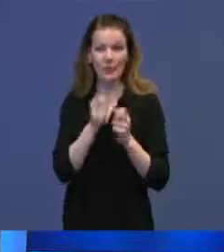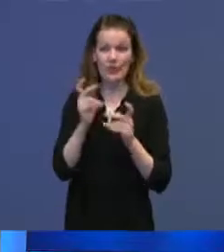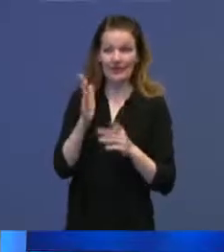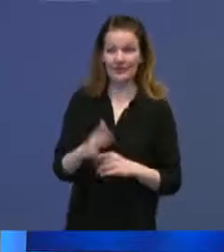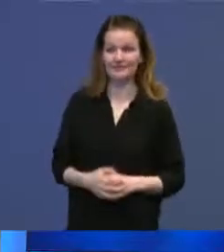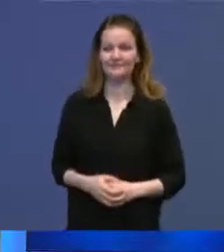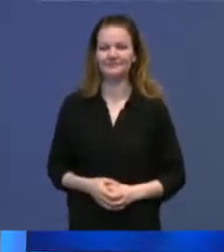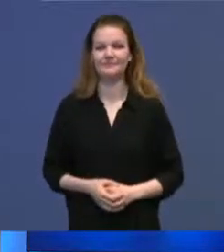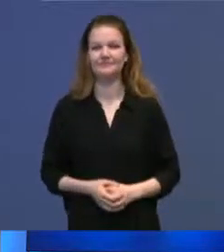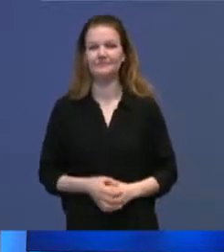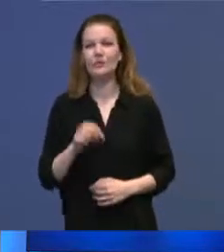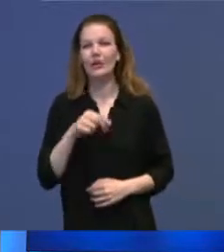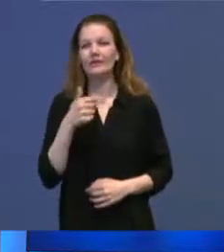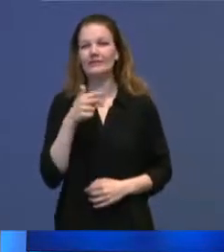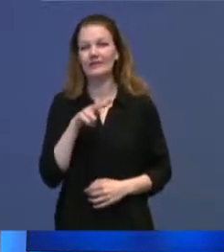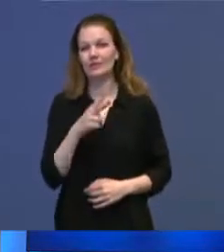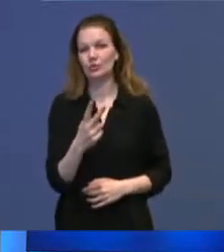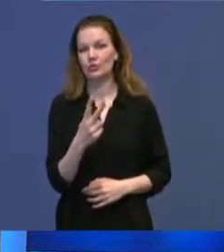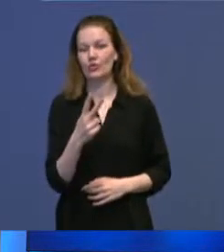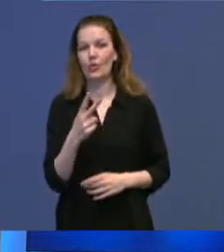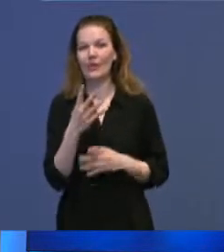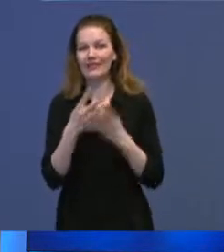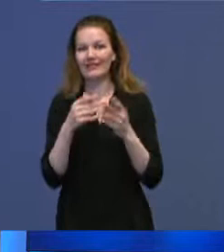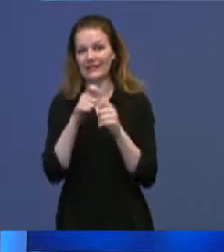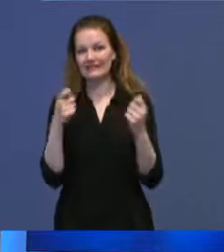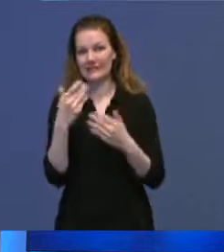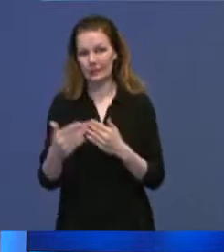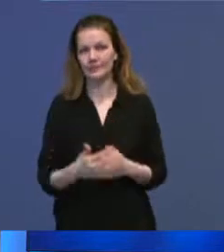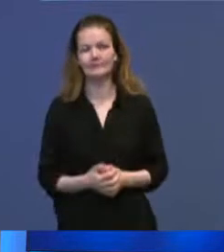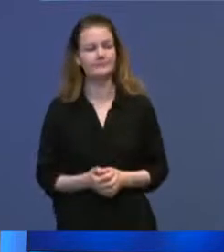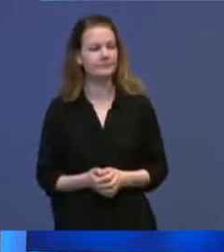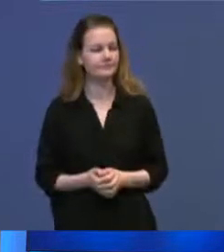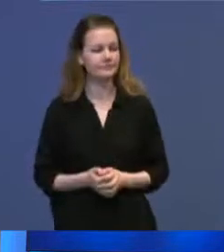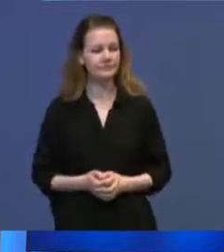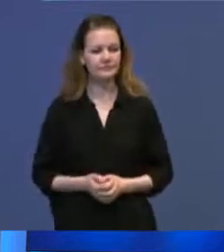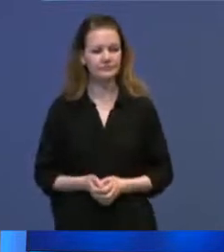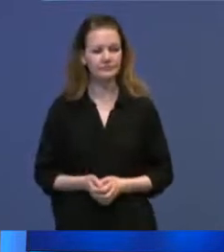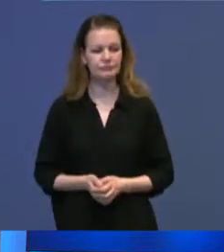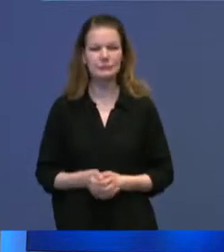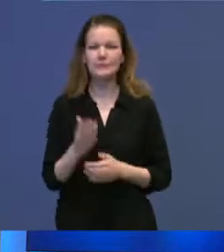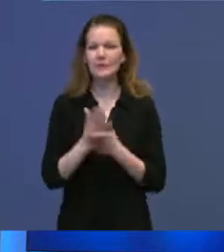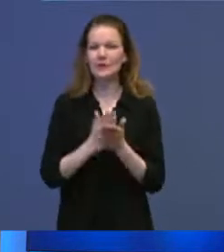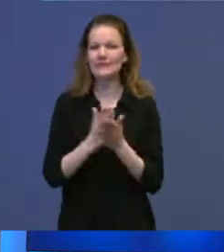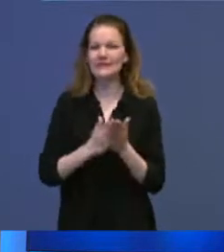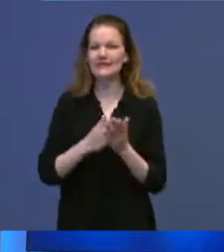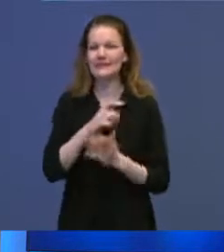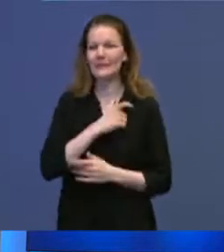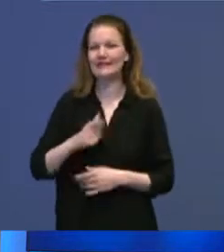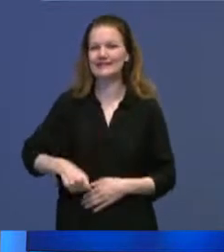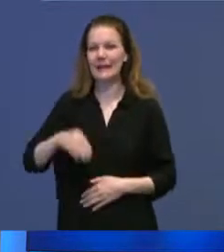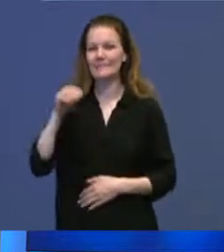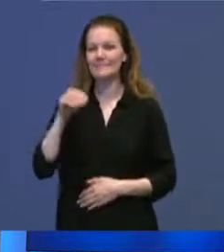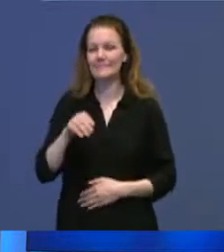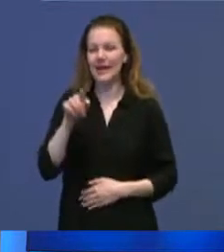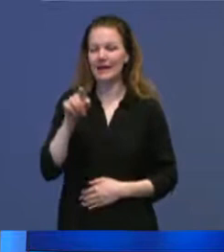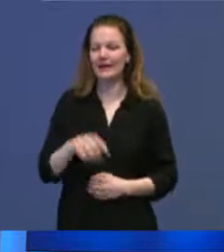TV 2 og deretter Nettavisen. Justisminister Mehl, du var kort inn på her at vi